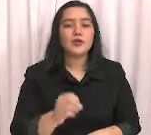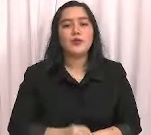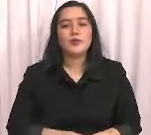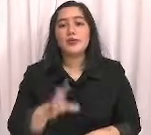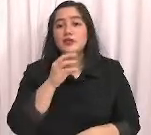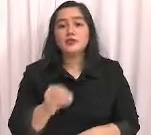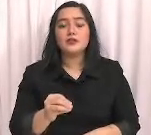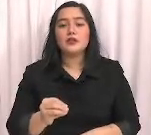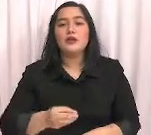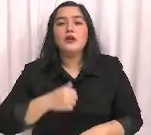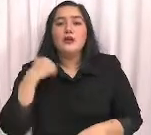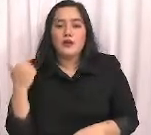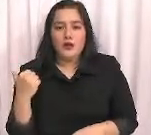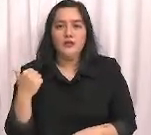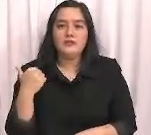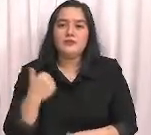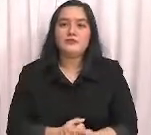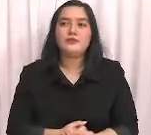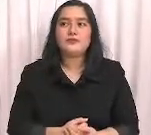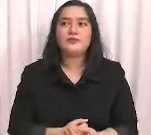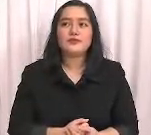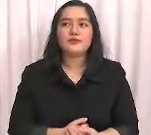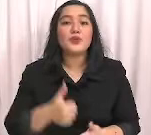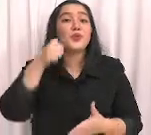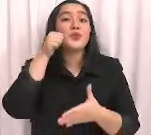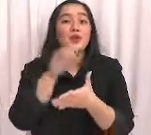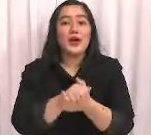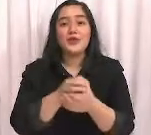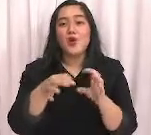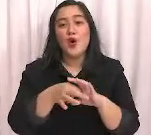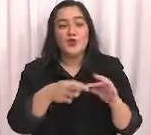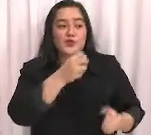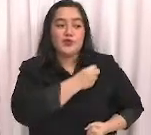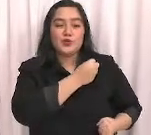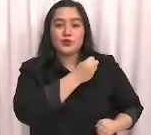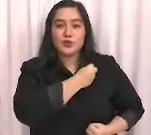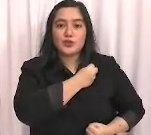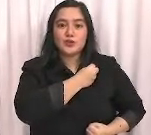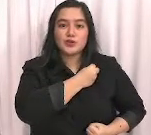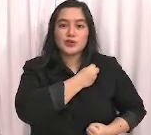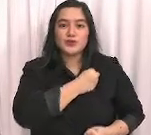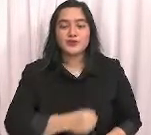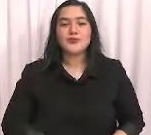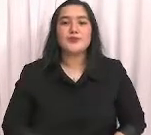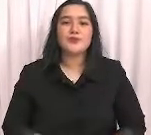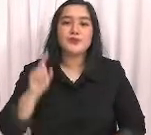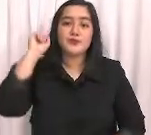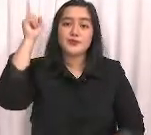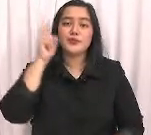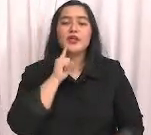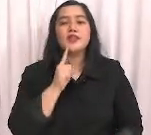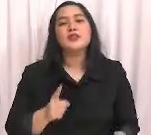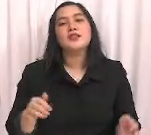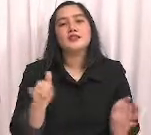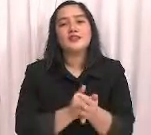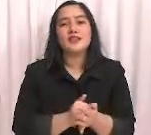Opo. Inasahan ko po ng link. Magandang tanghali diyan sa inyo sa Davao.